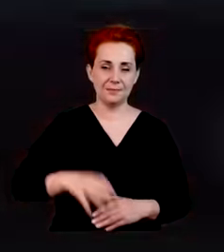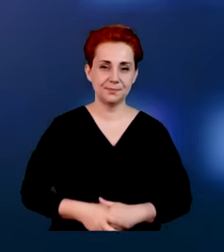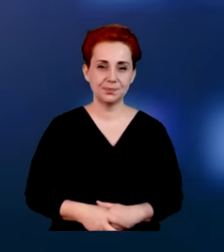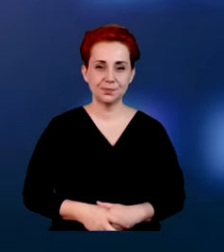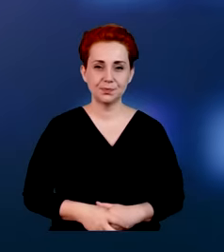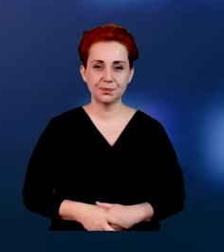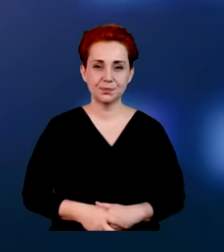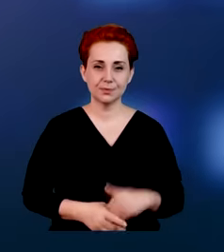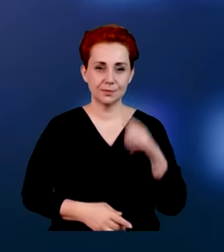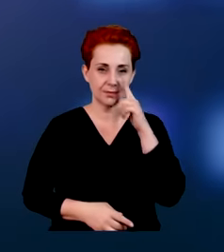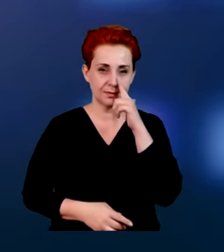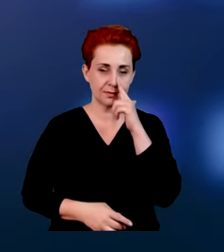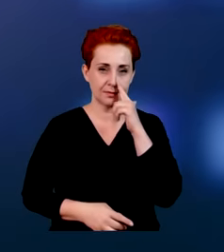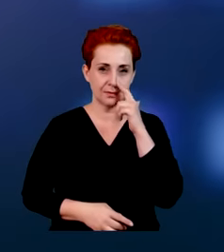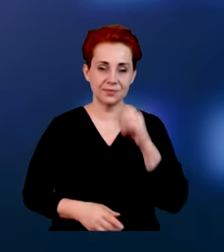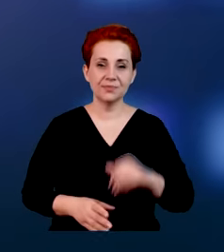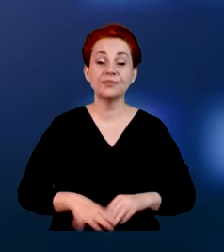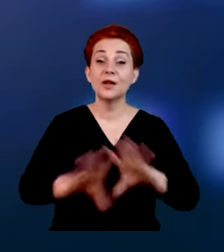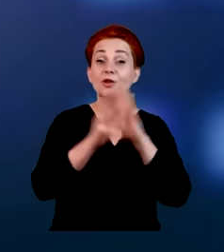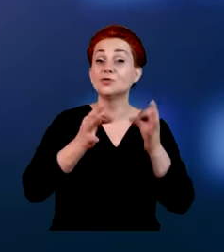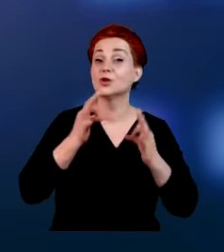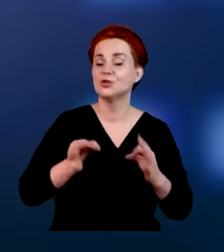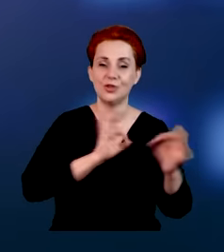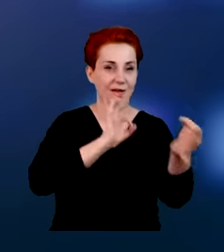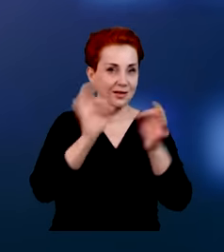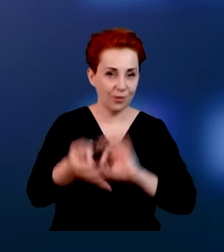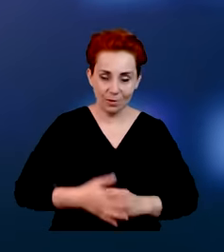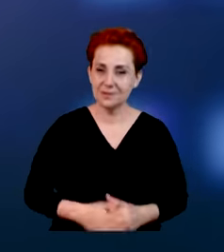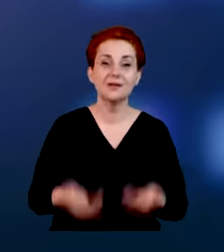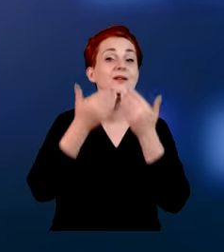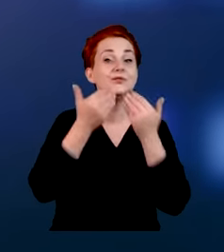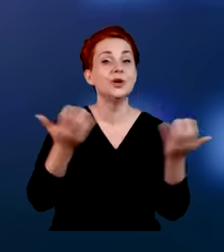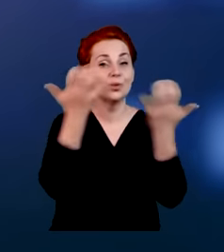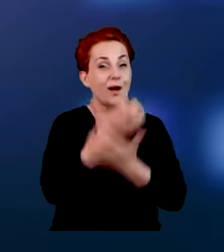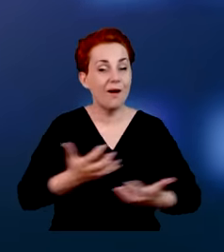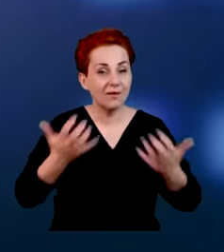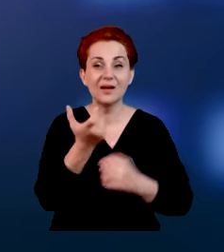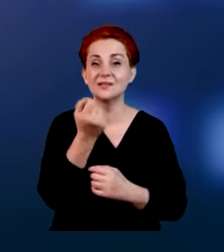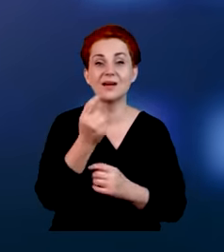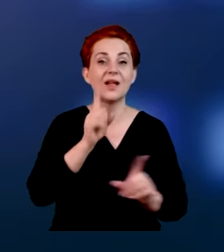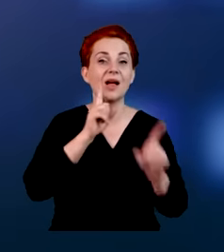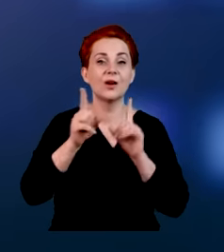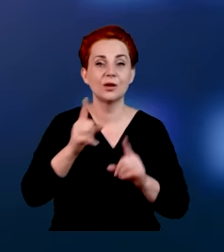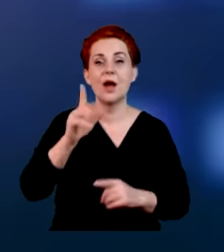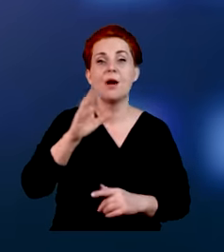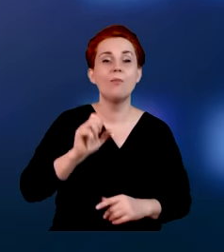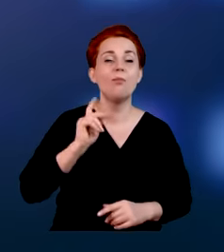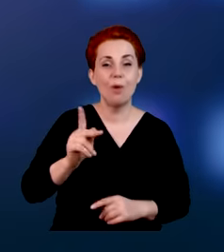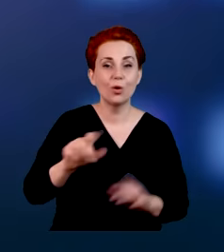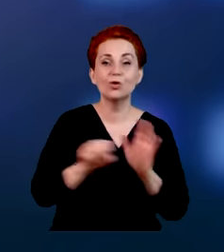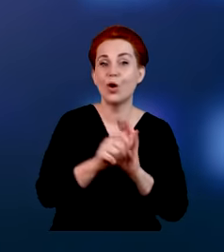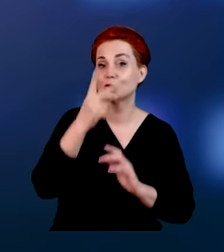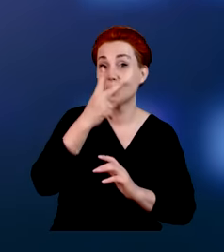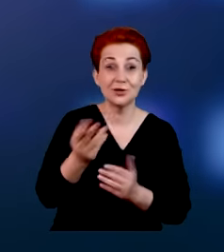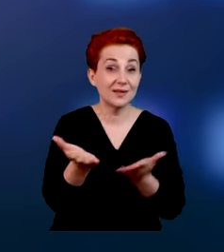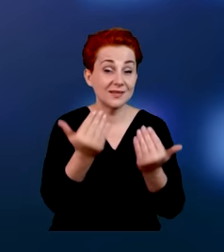MMA to wszystko w naszym serwisie informacyjnym Dziękuję za uwagę a za chwilę rozmowa Marcina bąka do zobaczenia Zachęcam